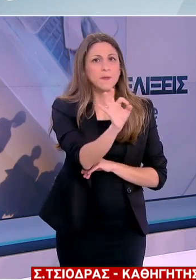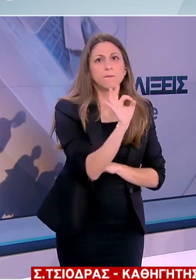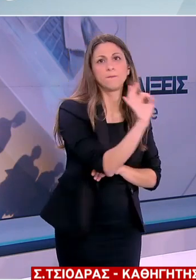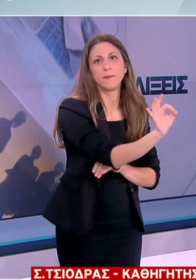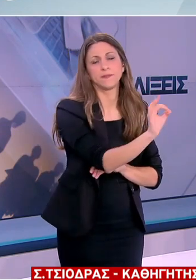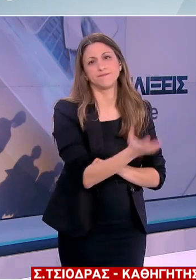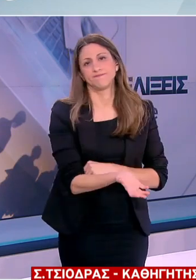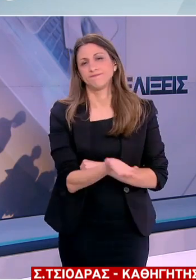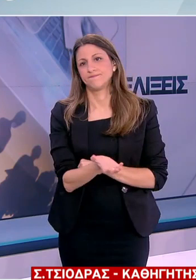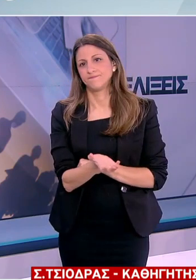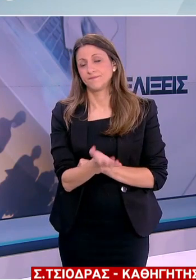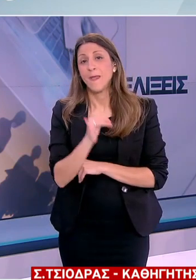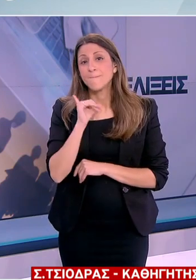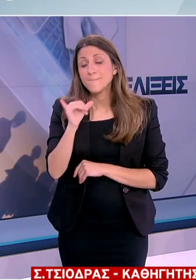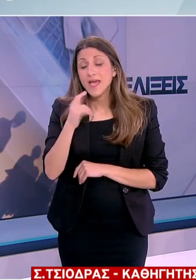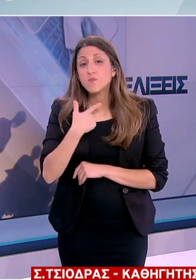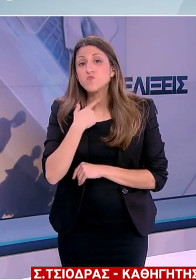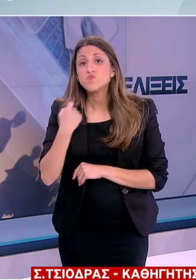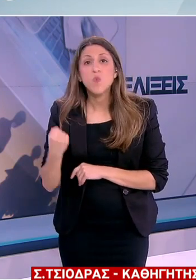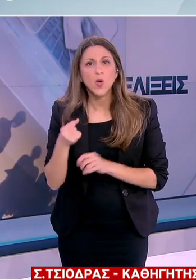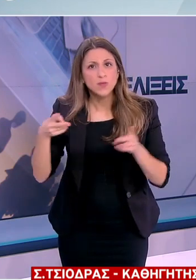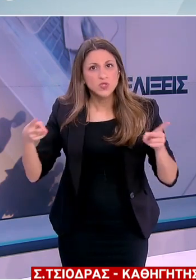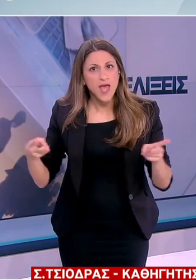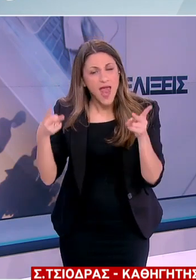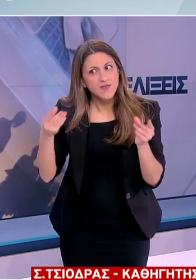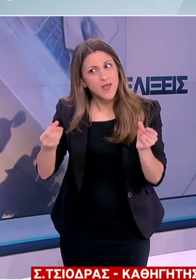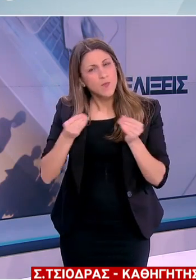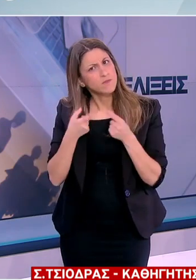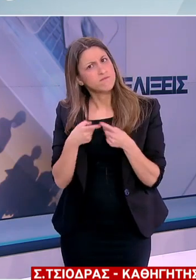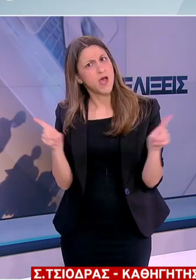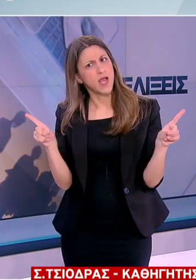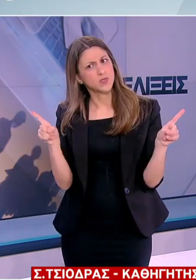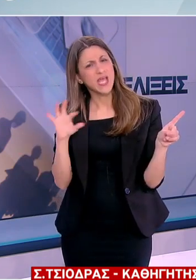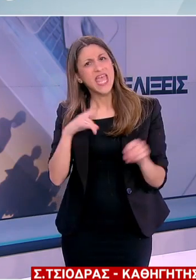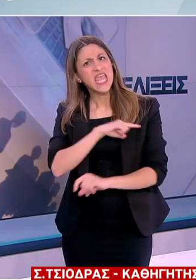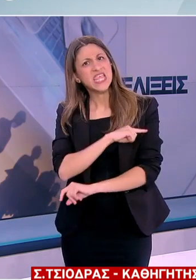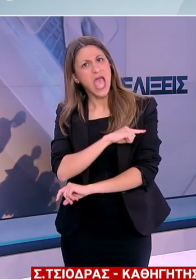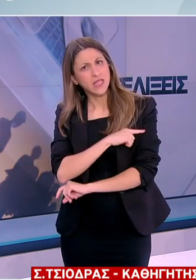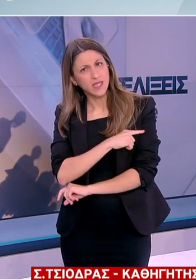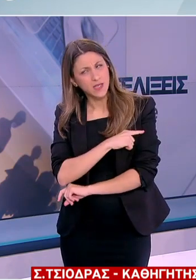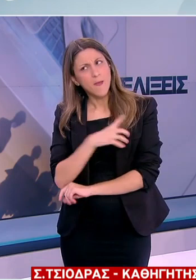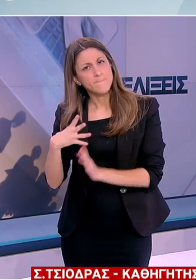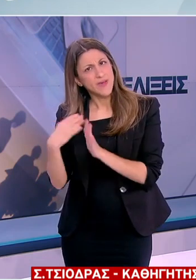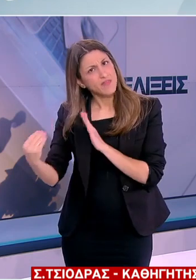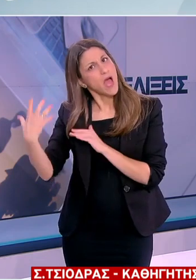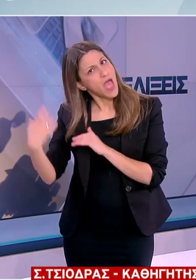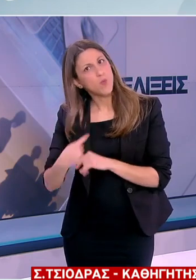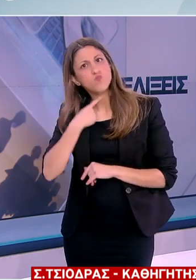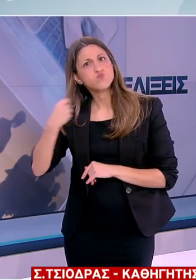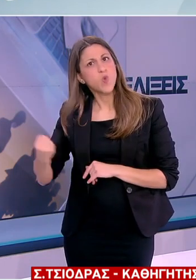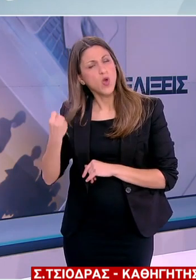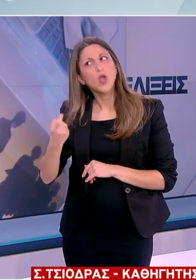παράδειγμα ακόμα και ένας πονόλαιμος. Πιστέψτε με. Έχω συναδέλφους με ένα πονόλαιμο που είναι φορείς του ιού σε πολύ υψηλά